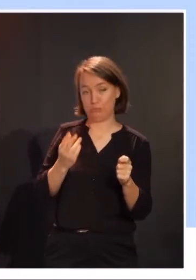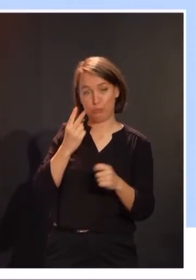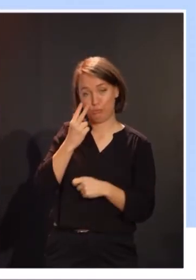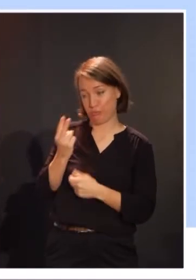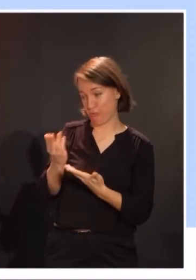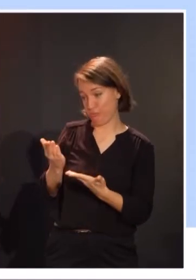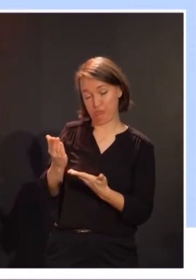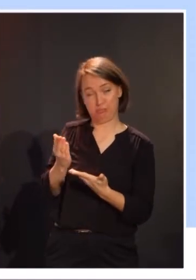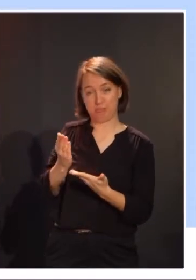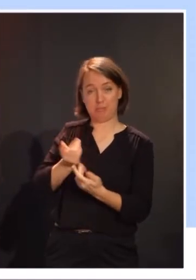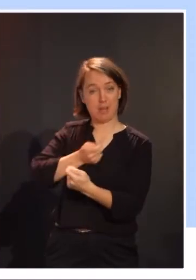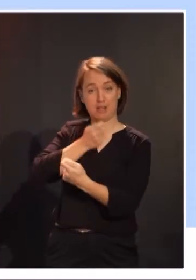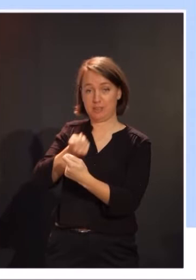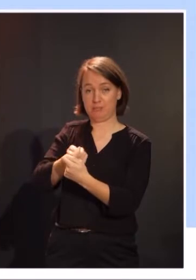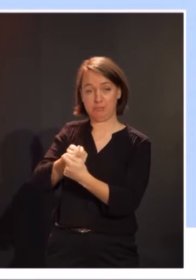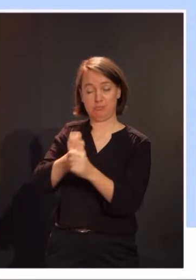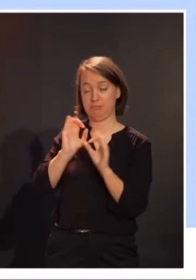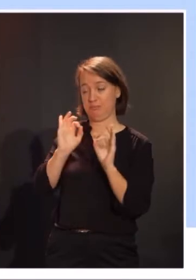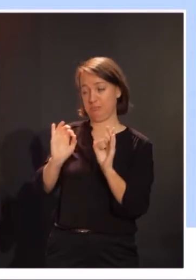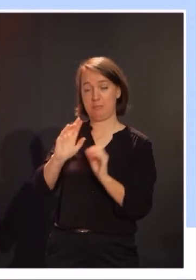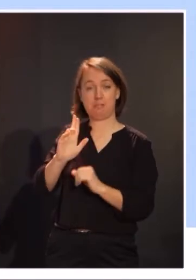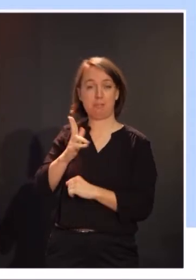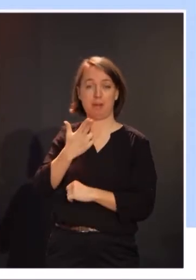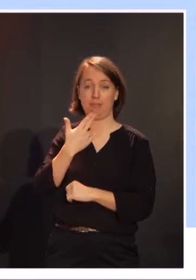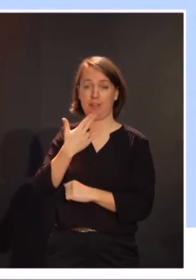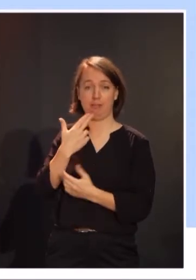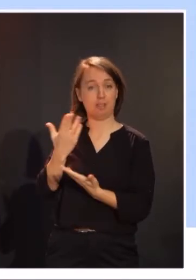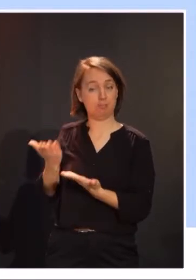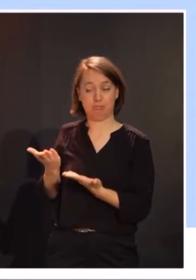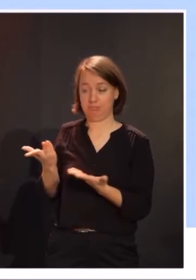qui lui correspondait tout à fait parce que